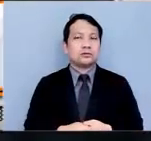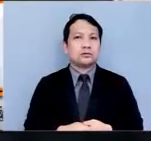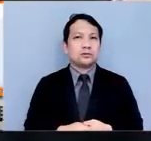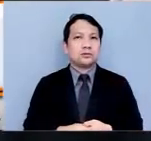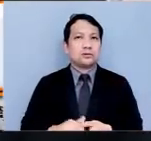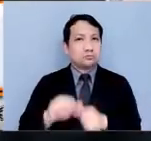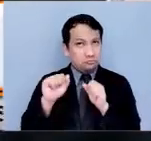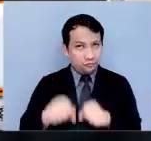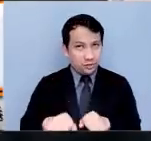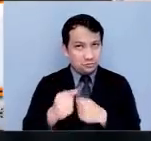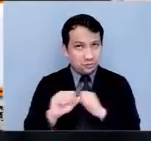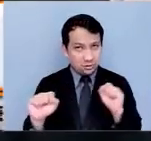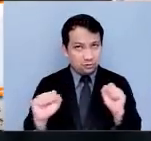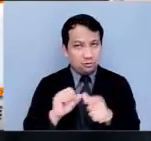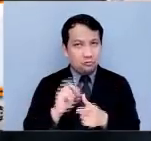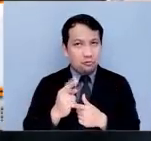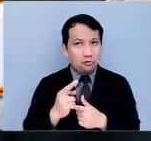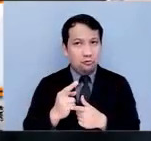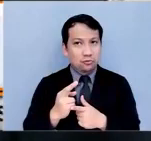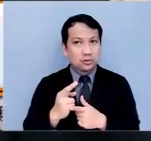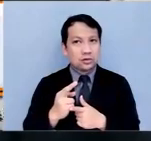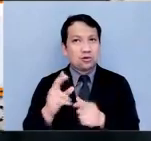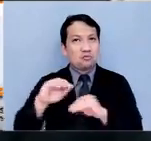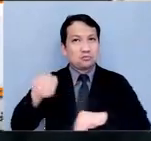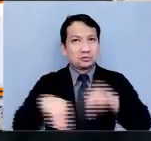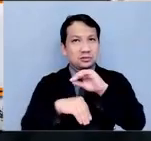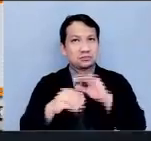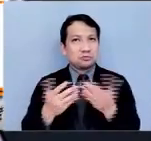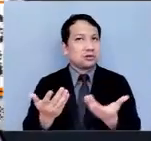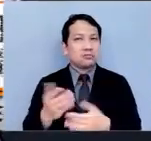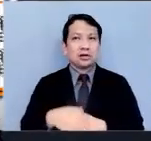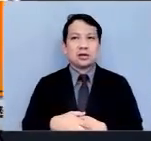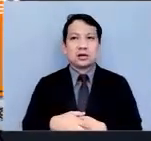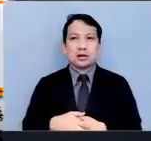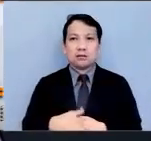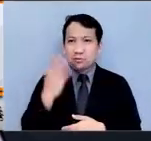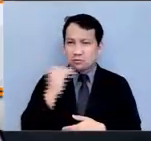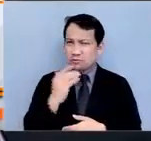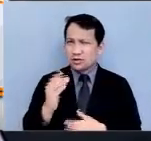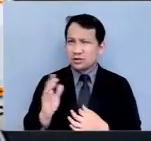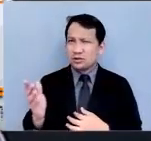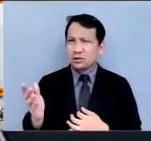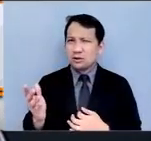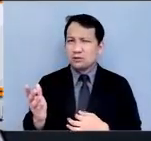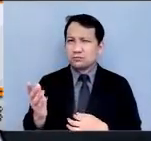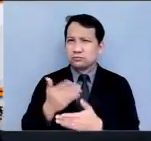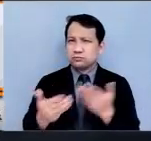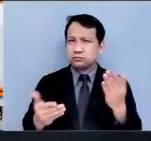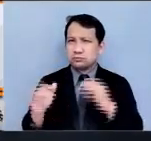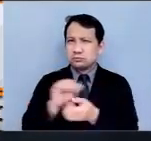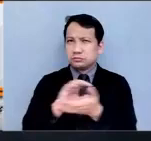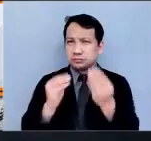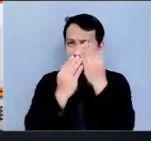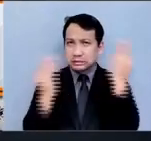Pwede pa ba itong maisalba or kailangan na nating palitan? Pero sa paraan ng pagpapalit ng materyales na nasira,